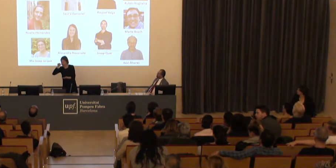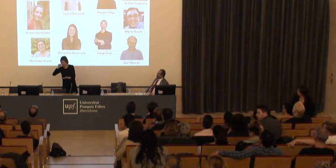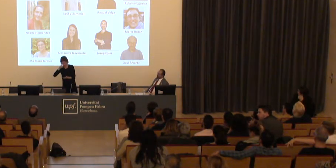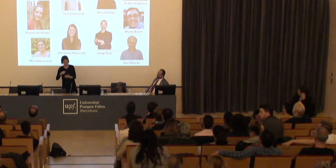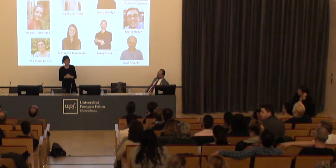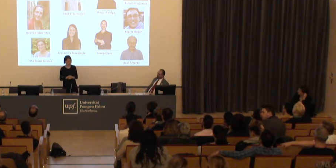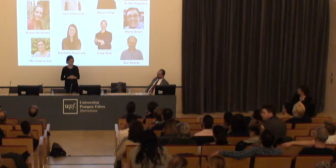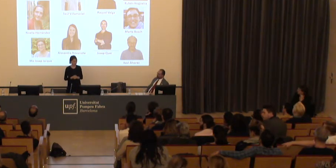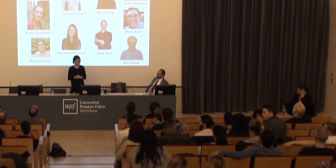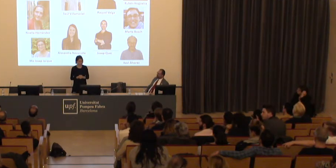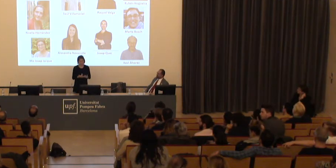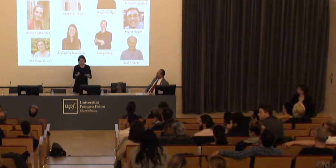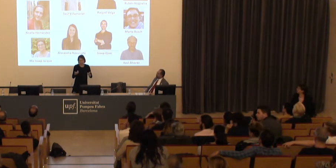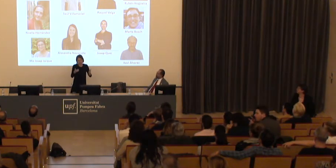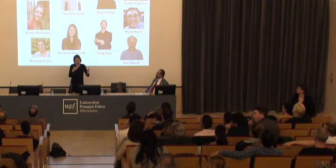i el Xavi Álvarez.